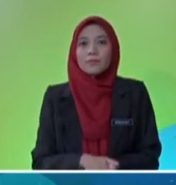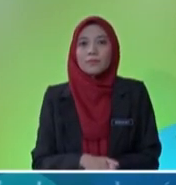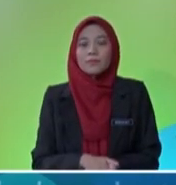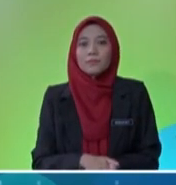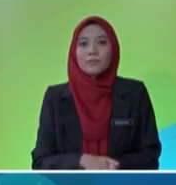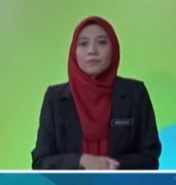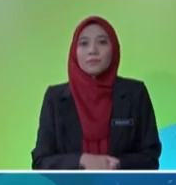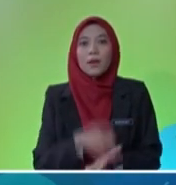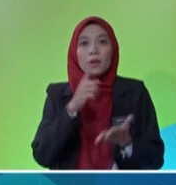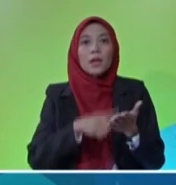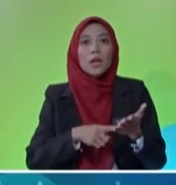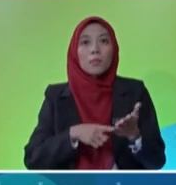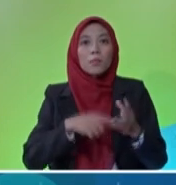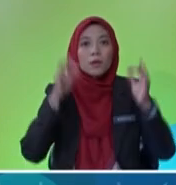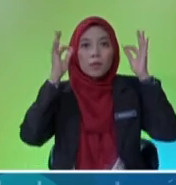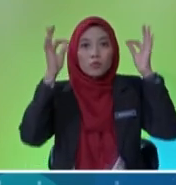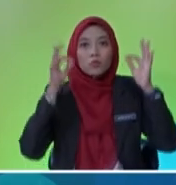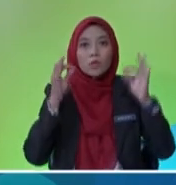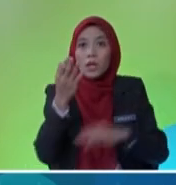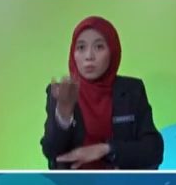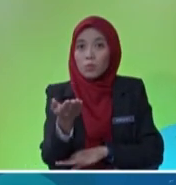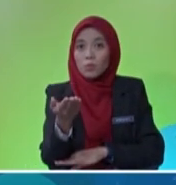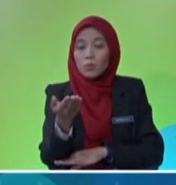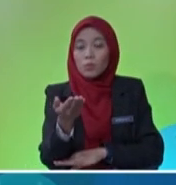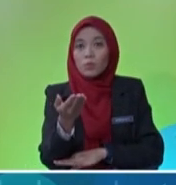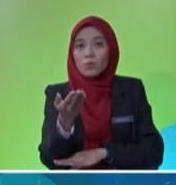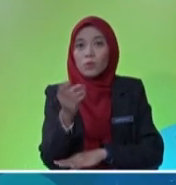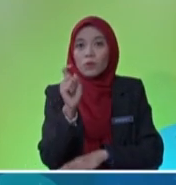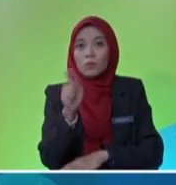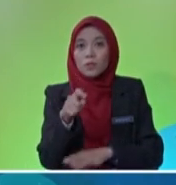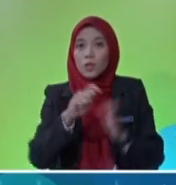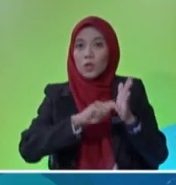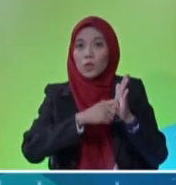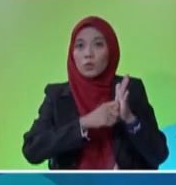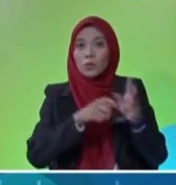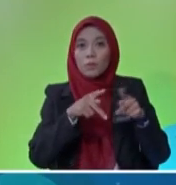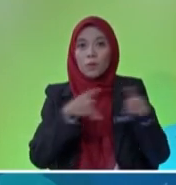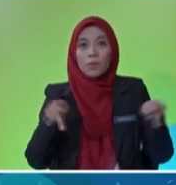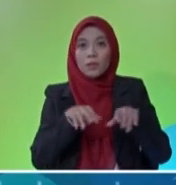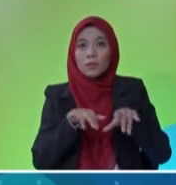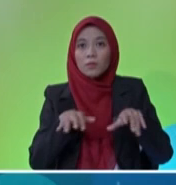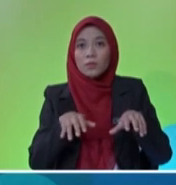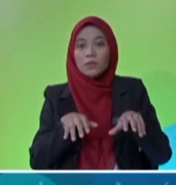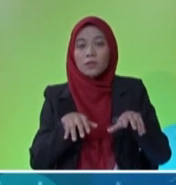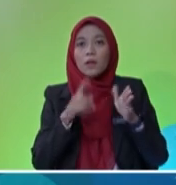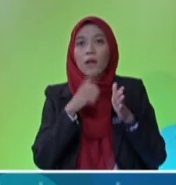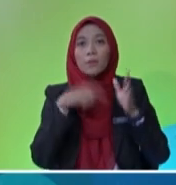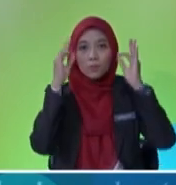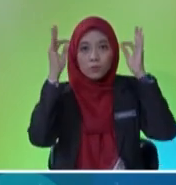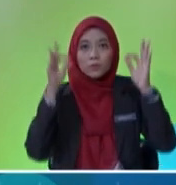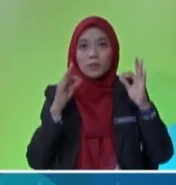kamu kan tadi tidak boleh menggunakan kena atau patung mengunci Papa kekunci apa keputusan-keputusan